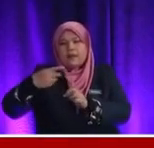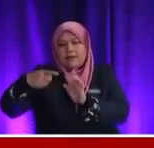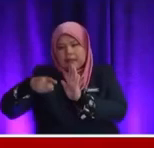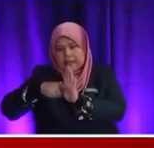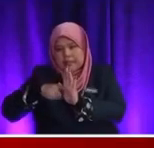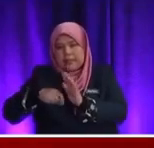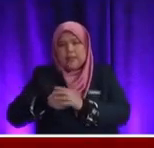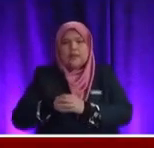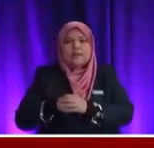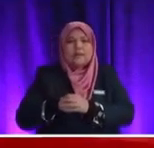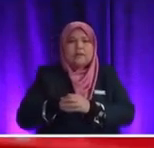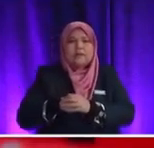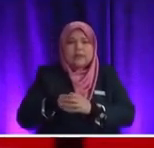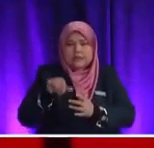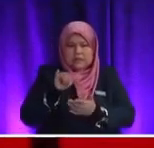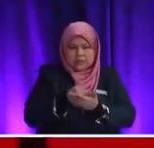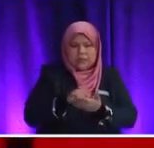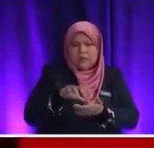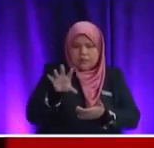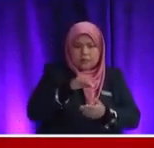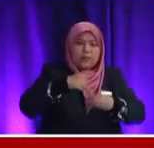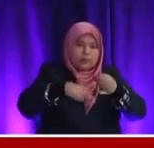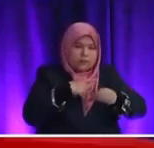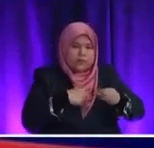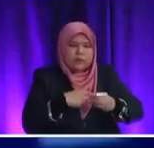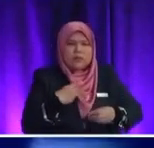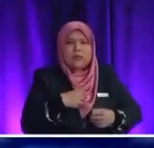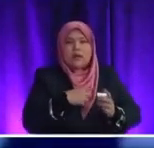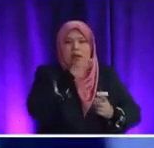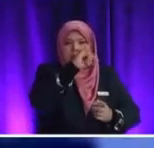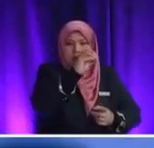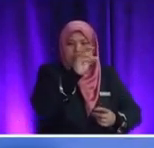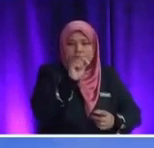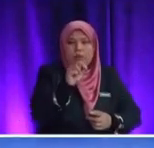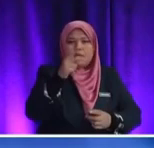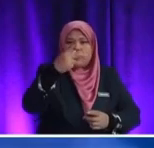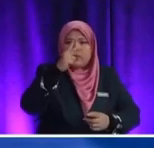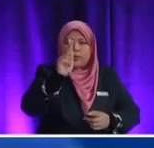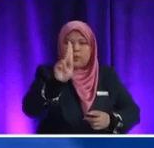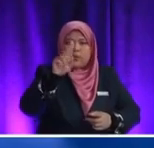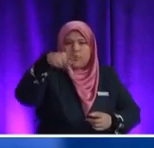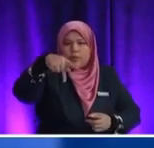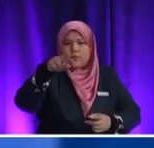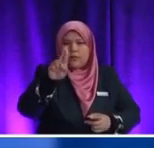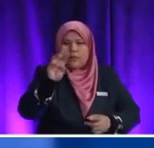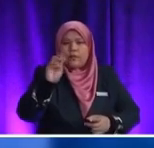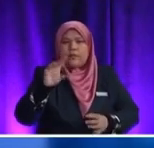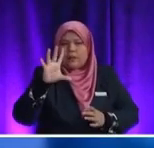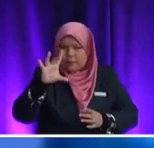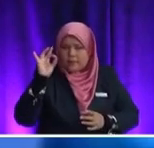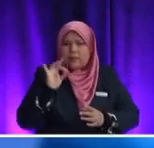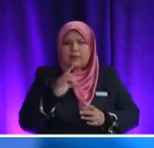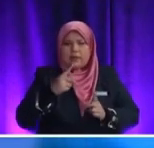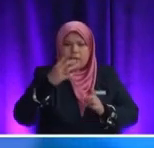Pilpres itu sugita boleh simpulkan bahwa AEON cuprum 2 sulfat dipilih kerana ayam